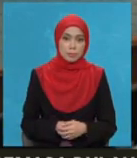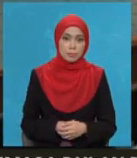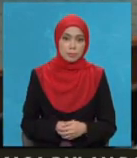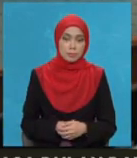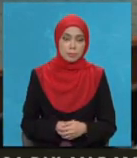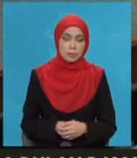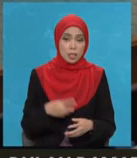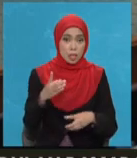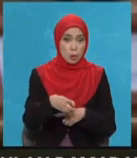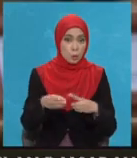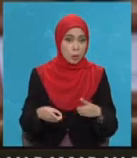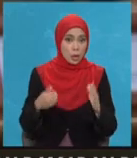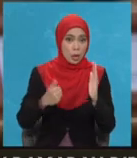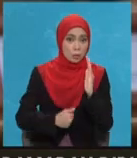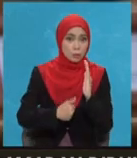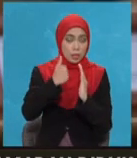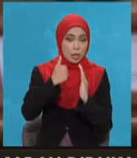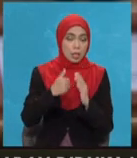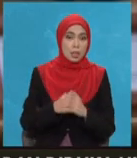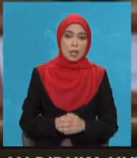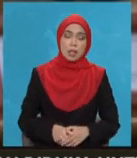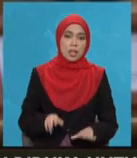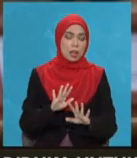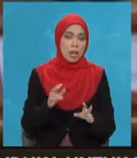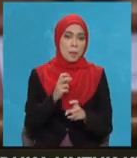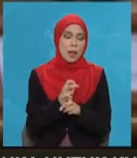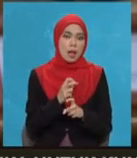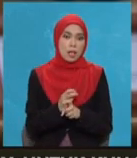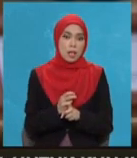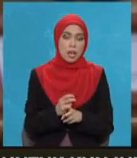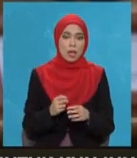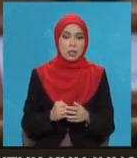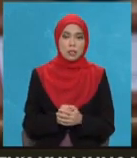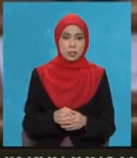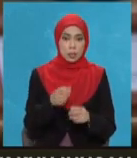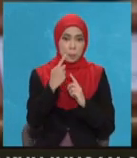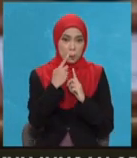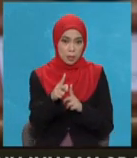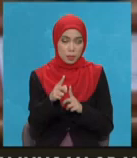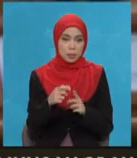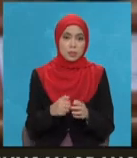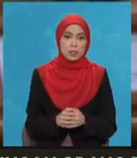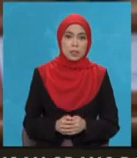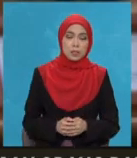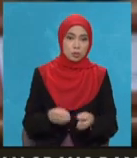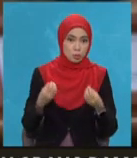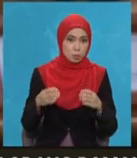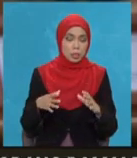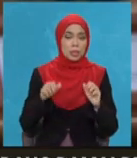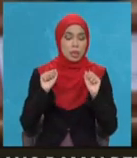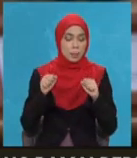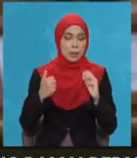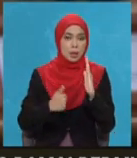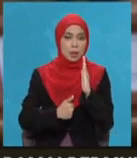dewan meluruskannya tanpa perlu dibahaskan yang mana 11 perintah yang telah disnaraikan mendapat berkenan ke bawah dunia